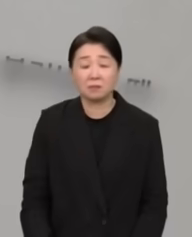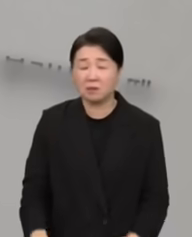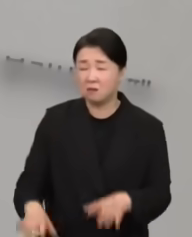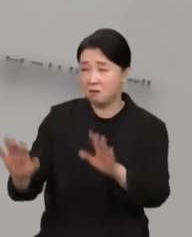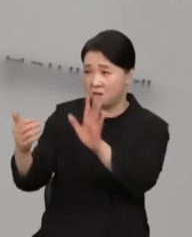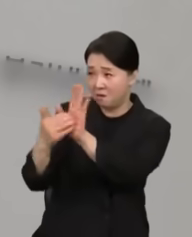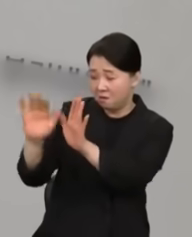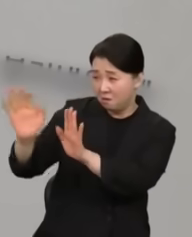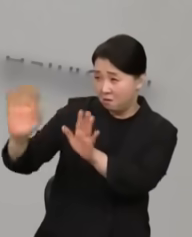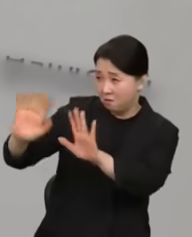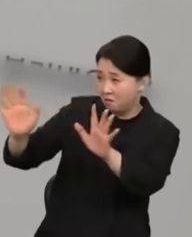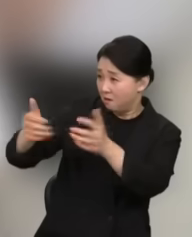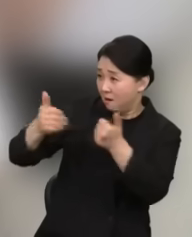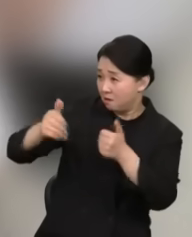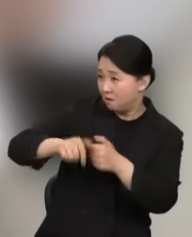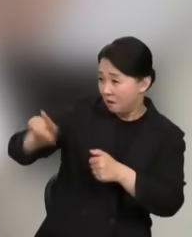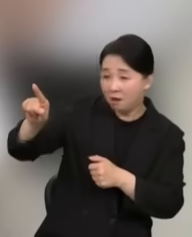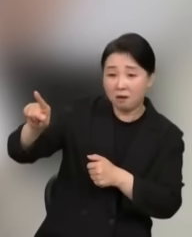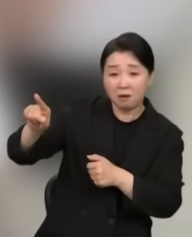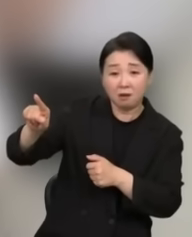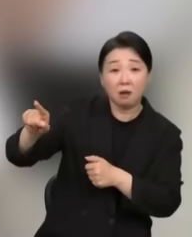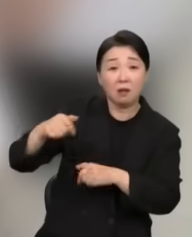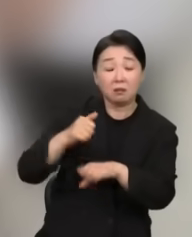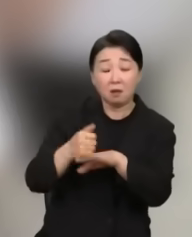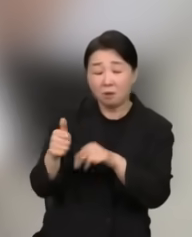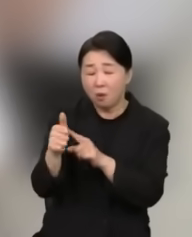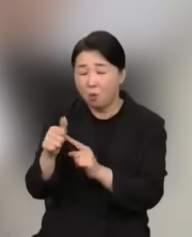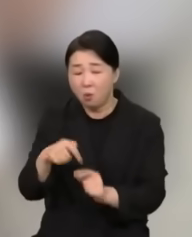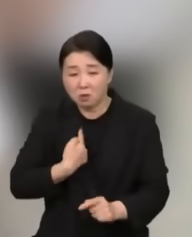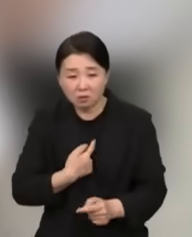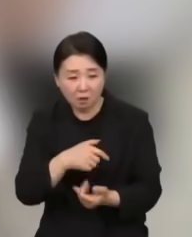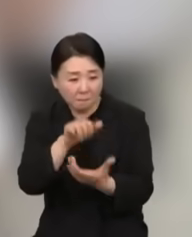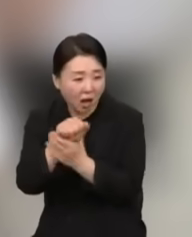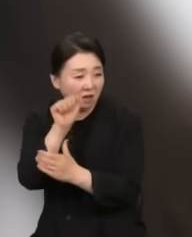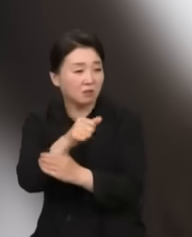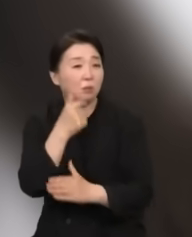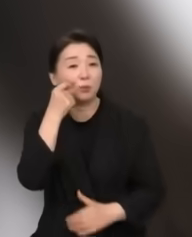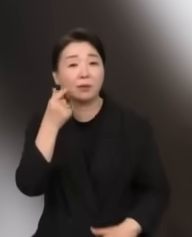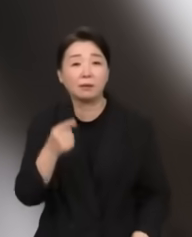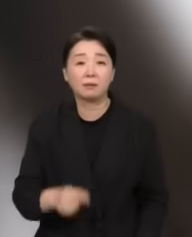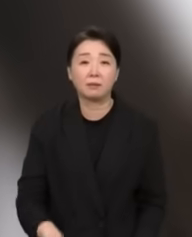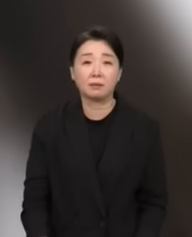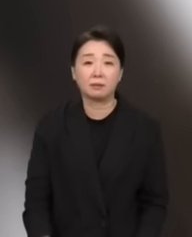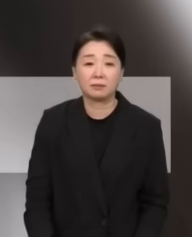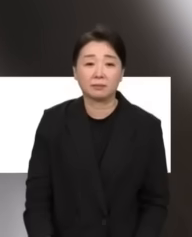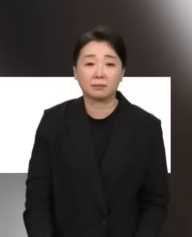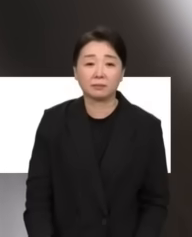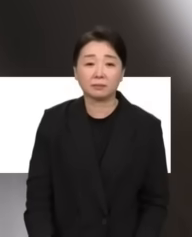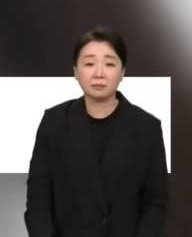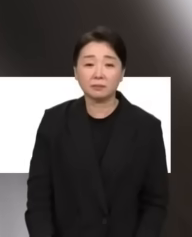받아들이기 힘들어 헤어지자고 했지만 가해자는 혼자서만 받아들이지 못했습니다.